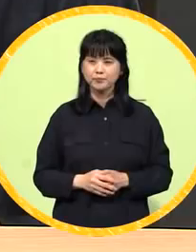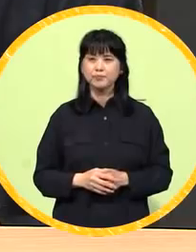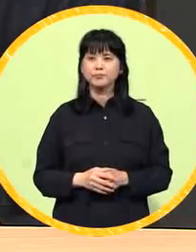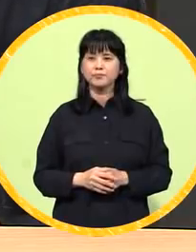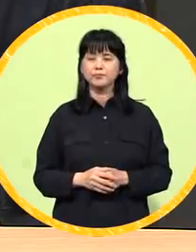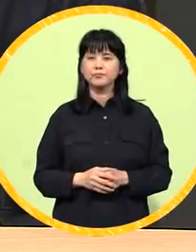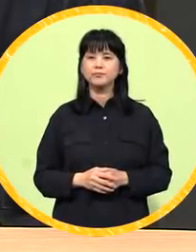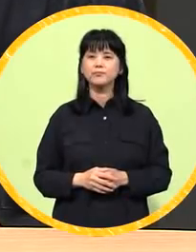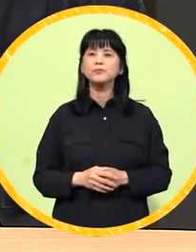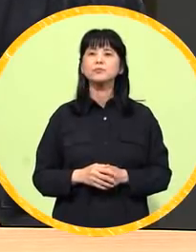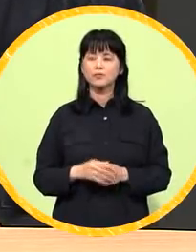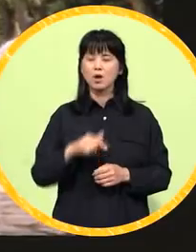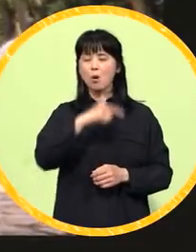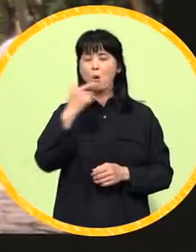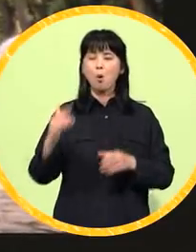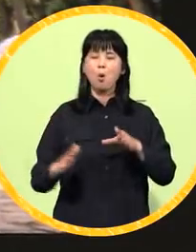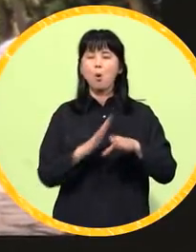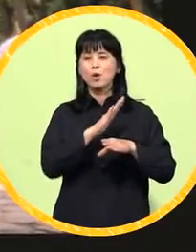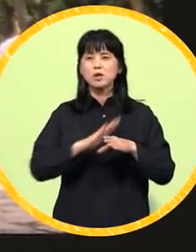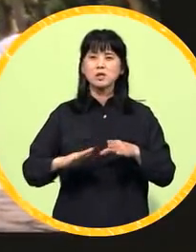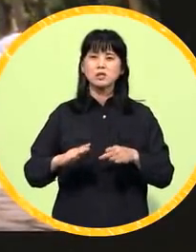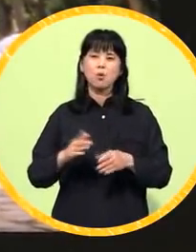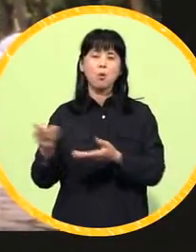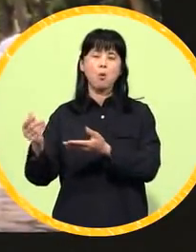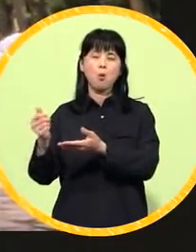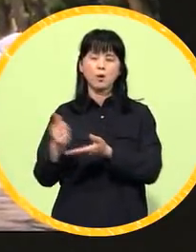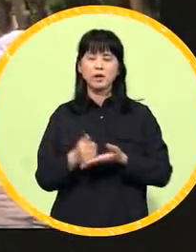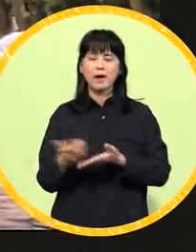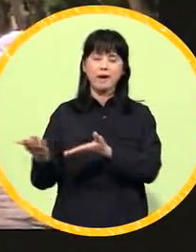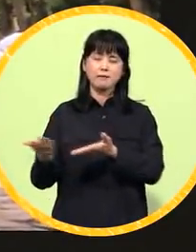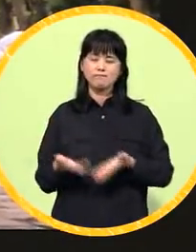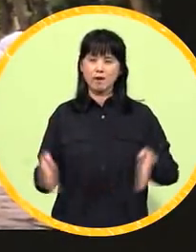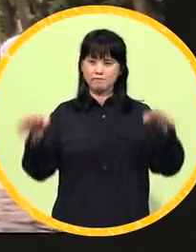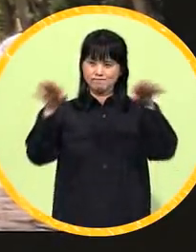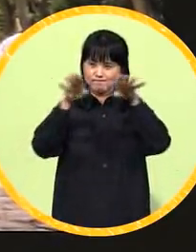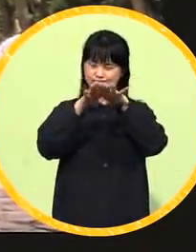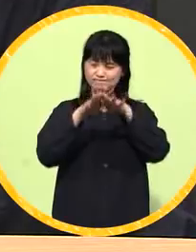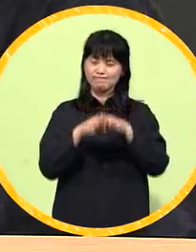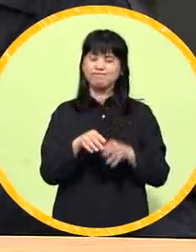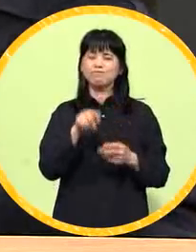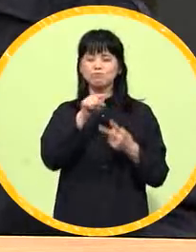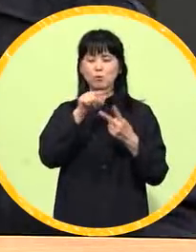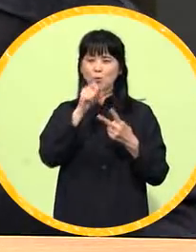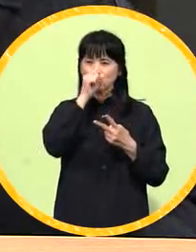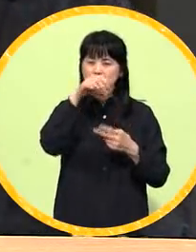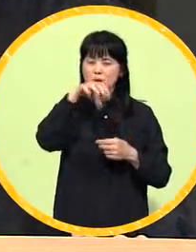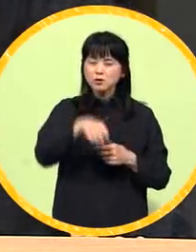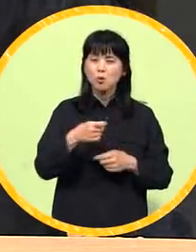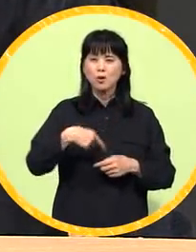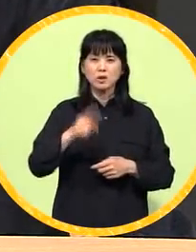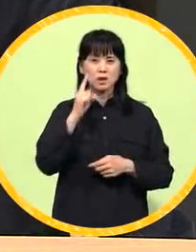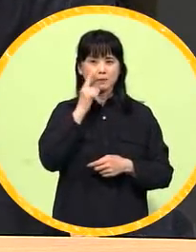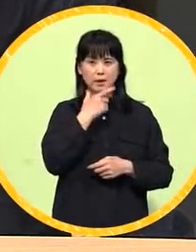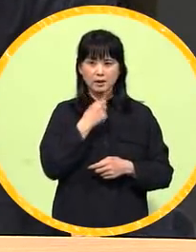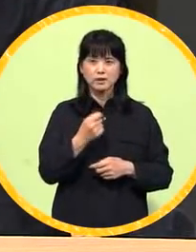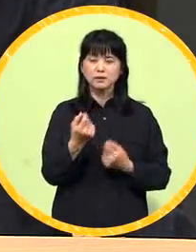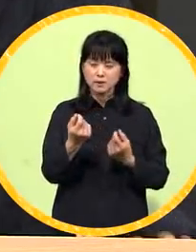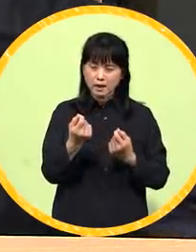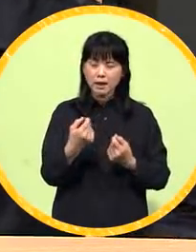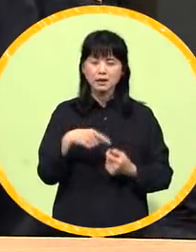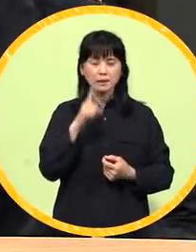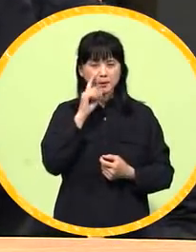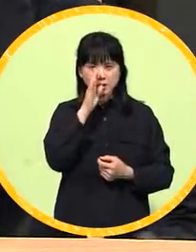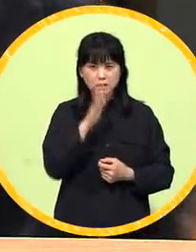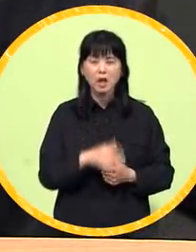そして大磯原因かはいご紹介しますなあ両方とも言いましょうでしょねえええええええ